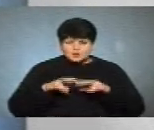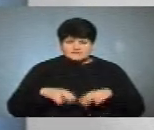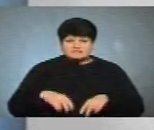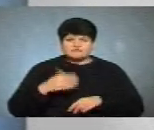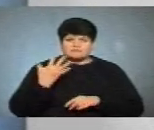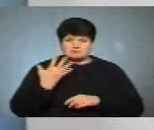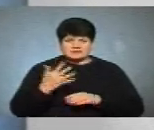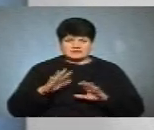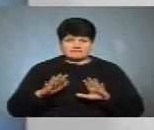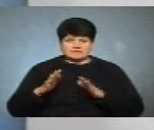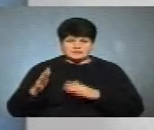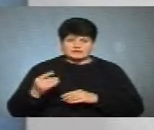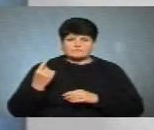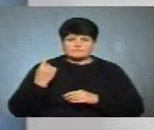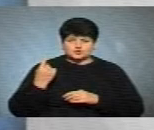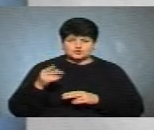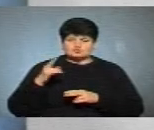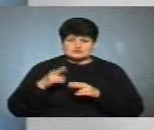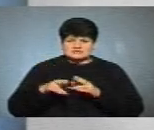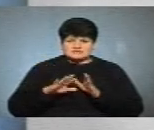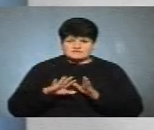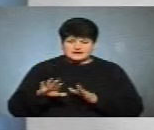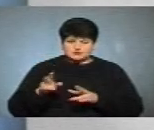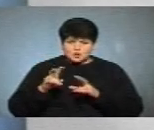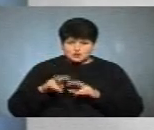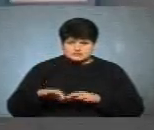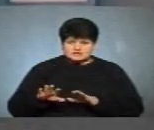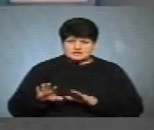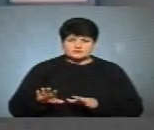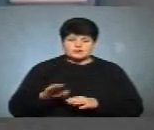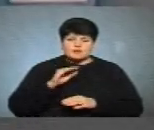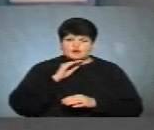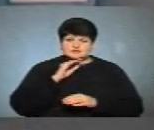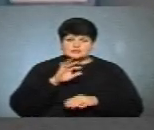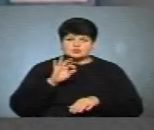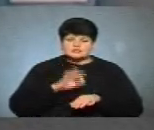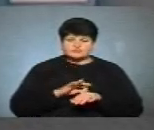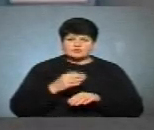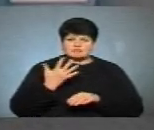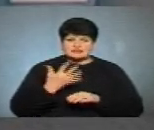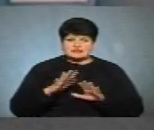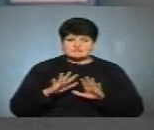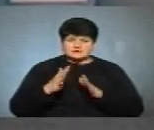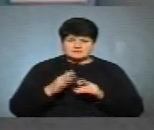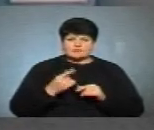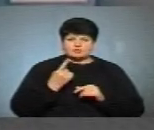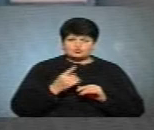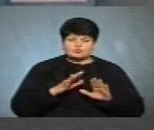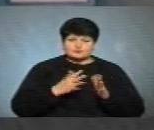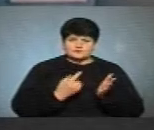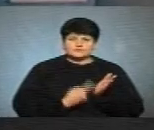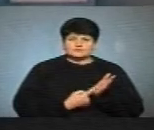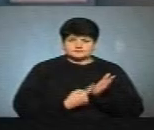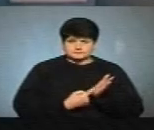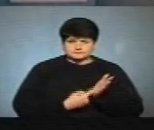5 випадках, в одному завершено розслідування професійного захворювання в 5 випадках, в одному випадку